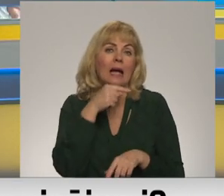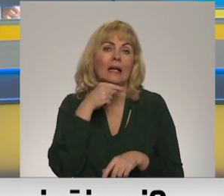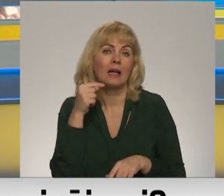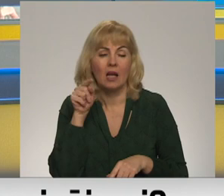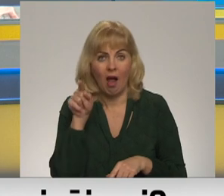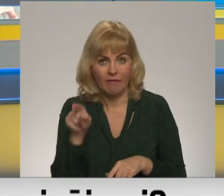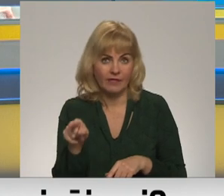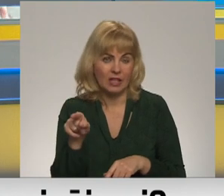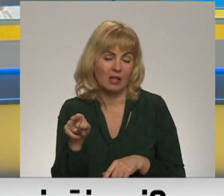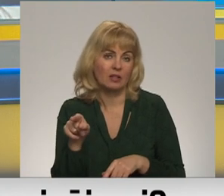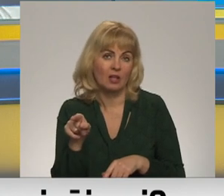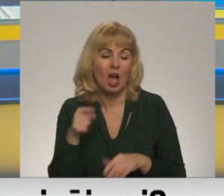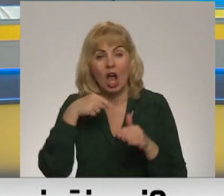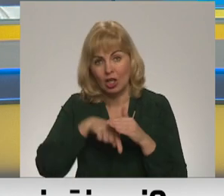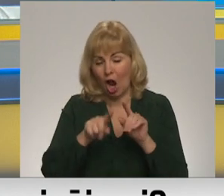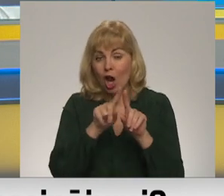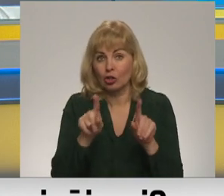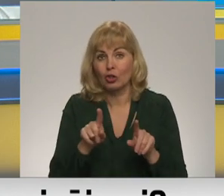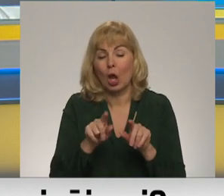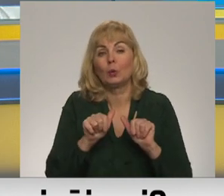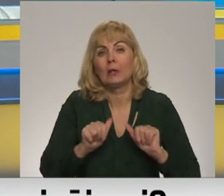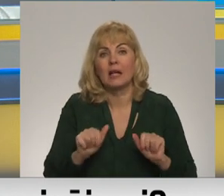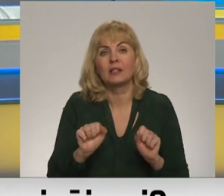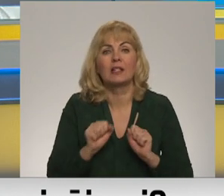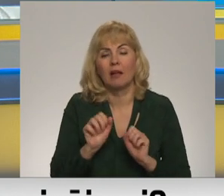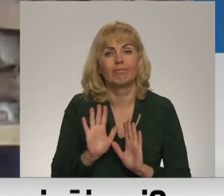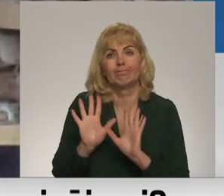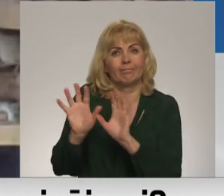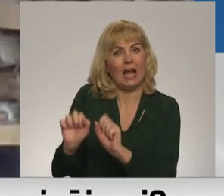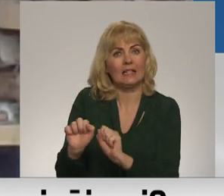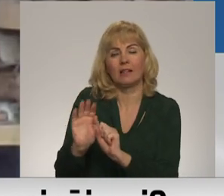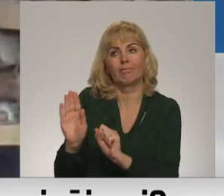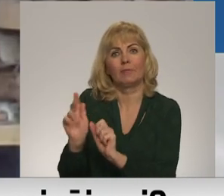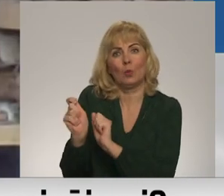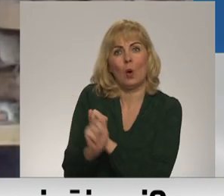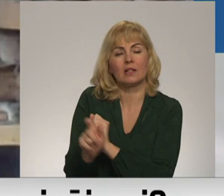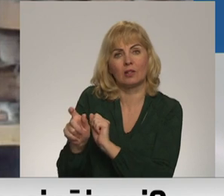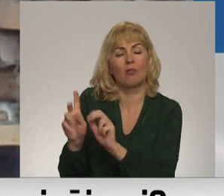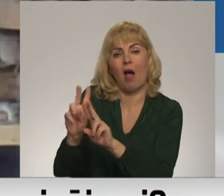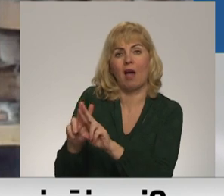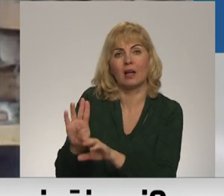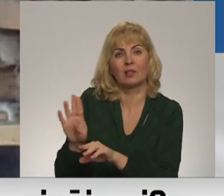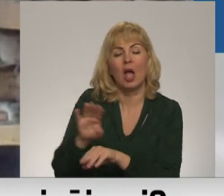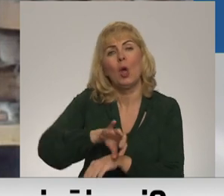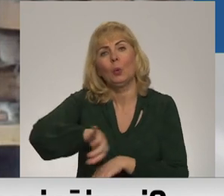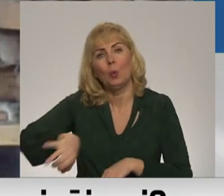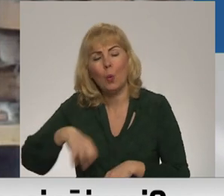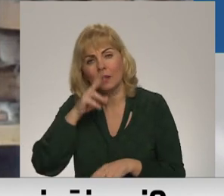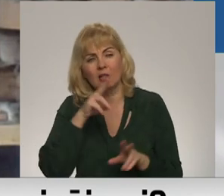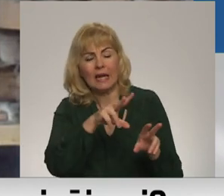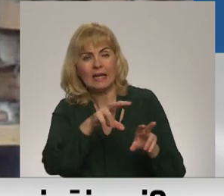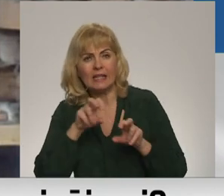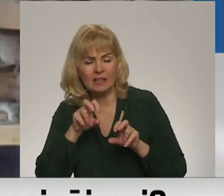Krievijas iekšlietu dienesti, viņi cenšās, teiksim, neaiztikt un nesodīt un nearestēt noziedzniekus, kas izkrāp naudu,